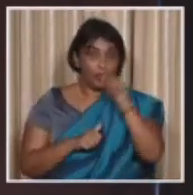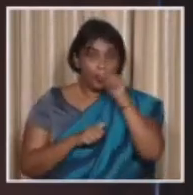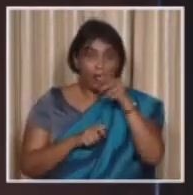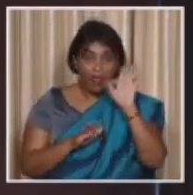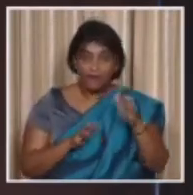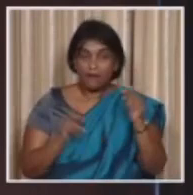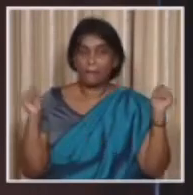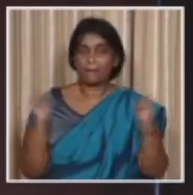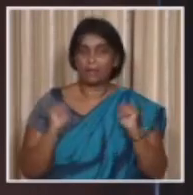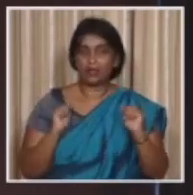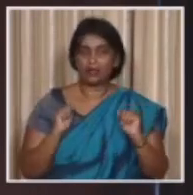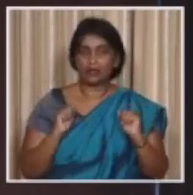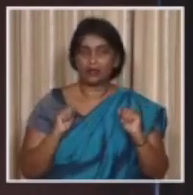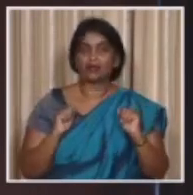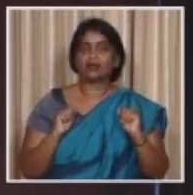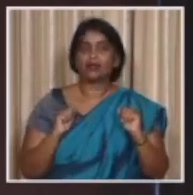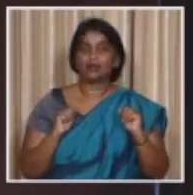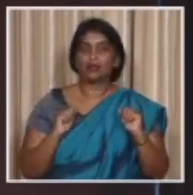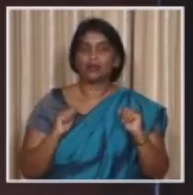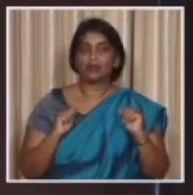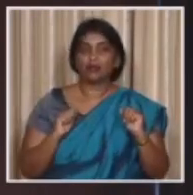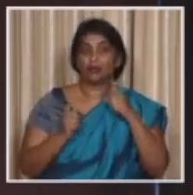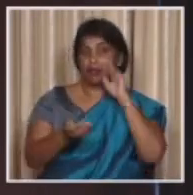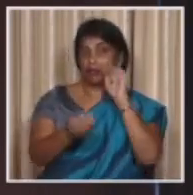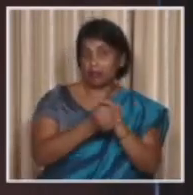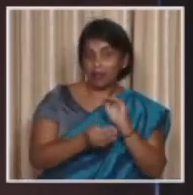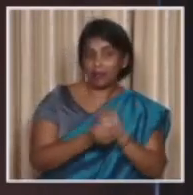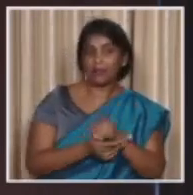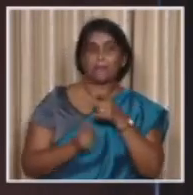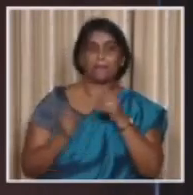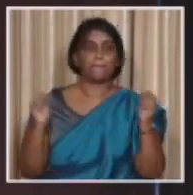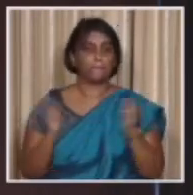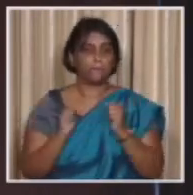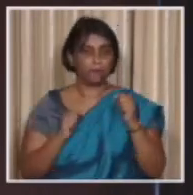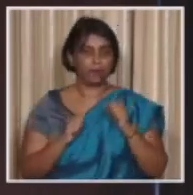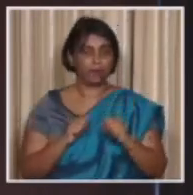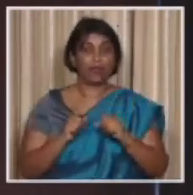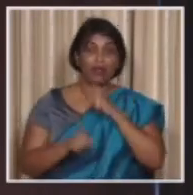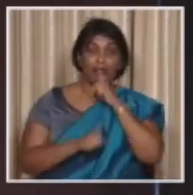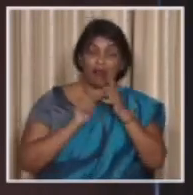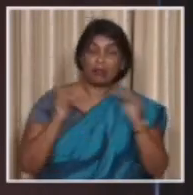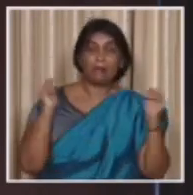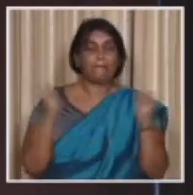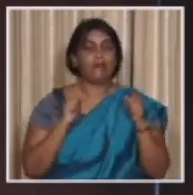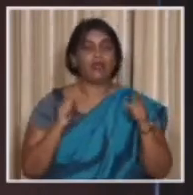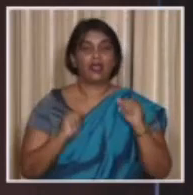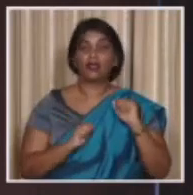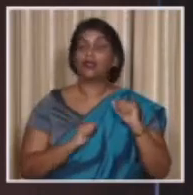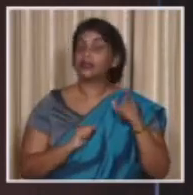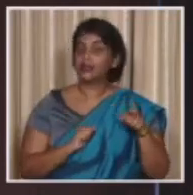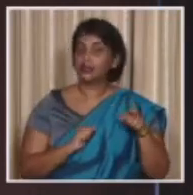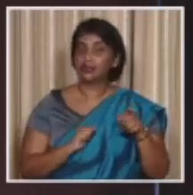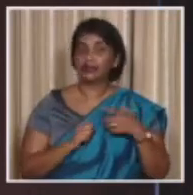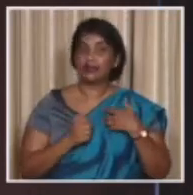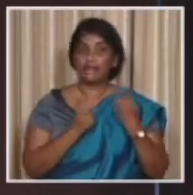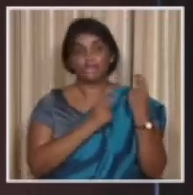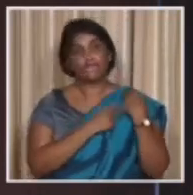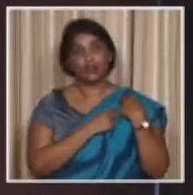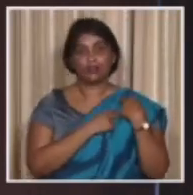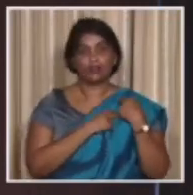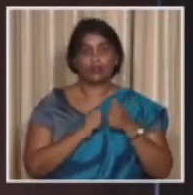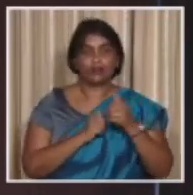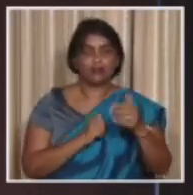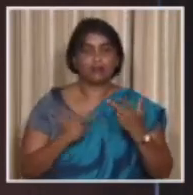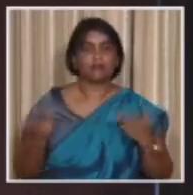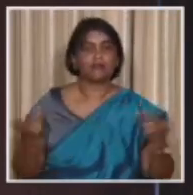හින්දා. තොයියෝ වයයි බයියන්ව රැකලා තියෙන හින්දා. ඊළඟට කයියොත් බයයි. මොකද ඒගොල්ලෝ වැඩේ බාර ගත්තාම මේක කරන්න